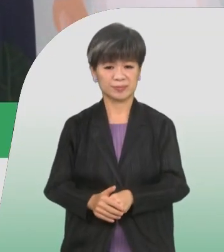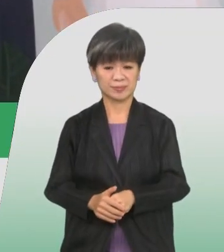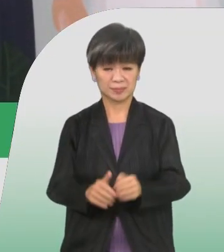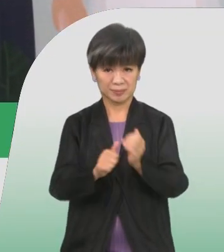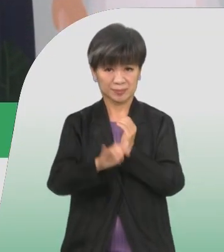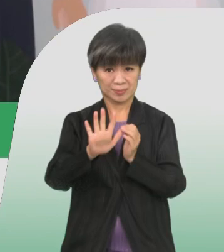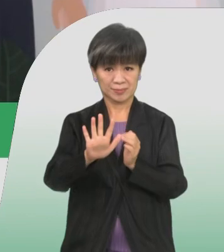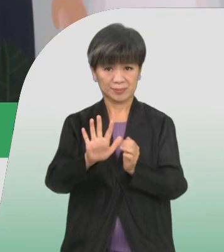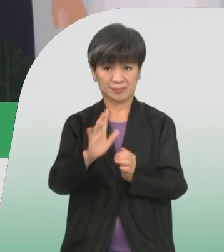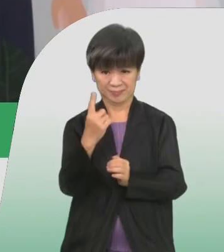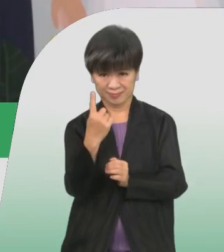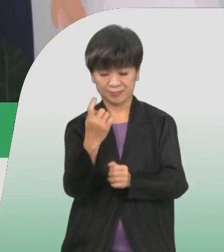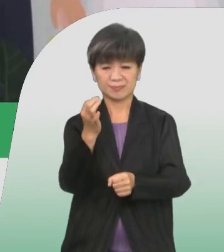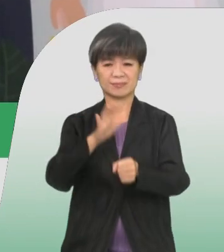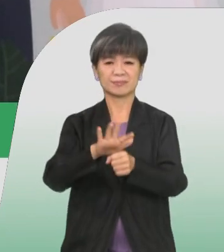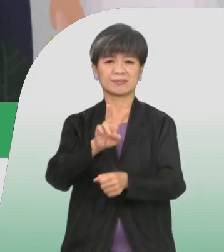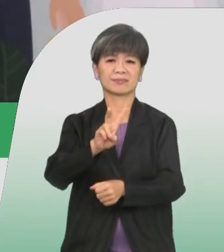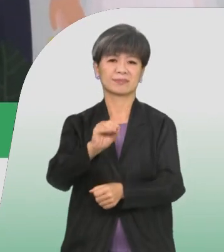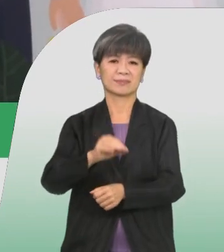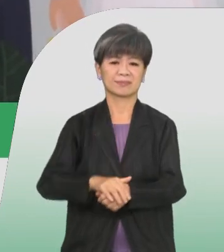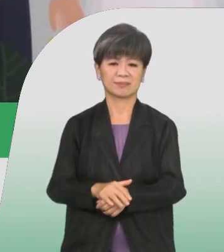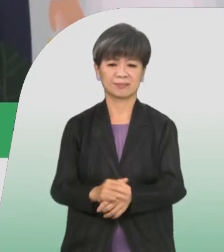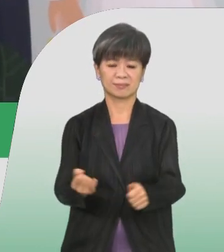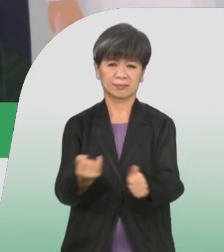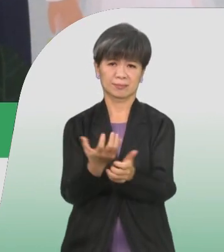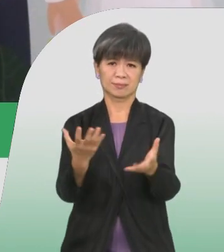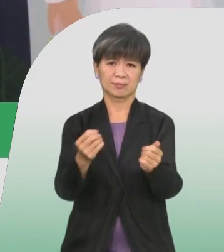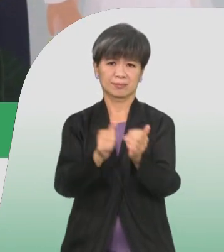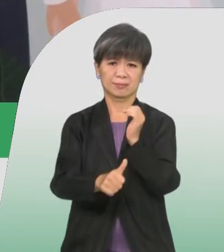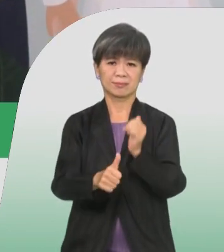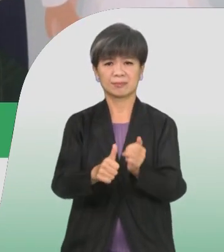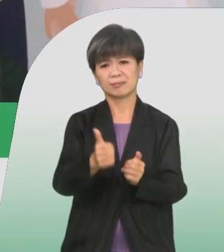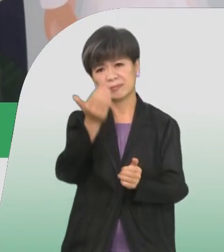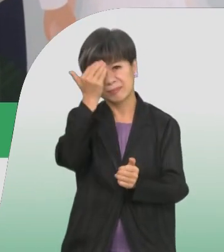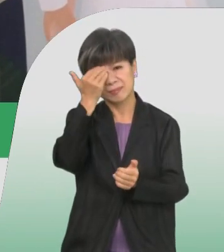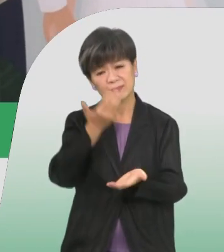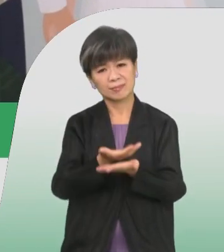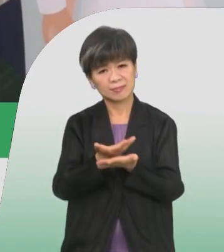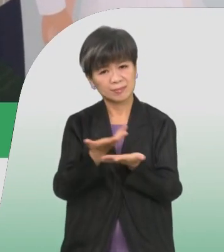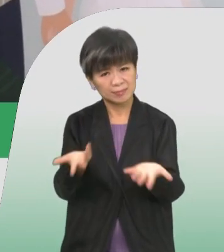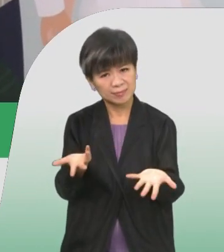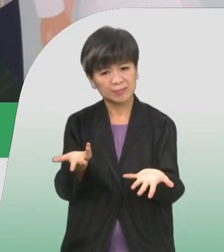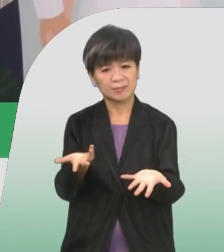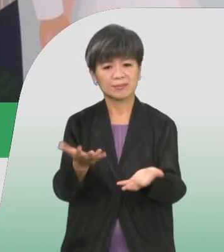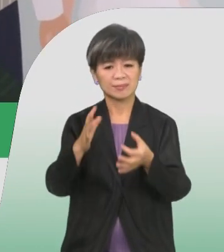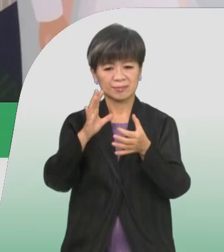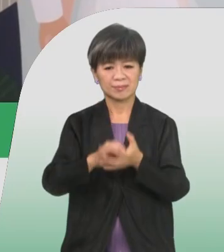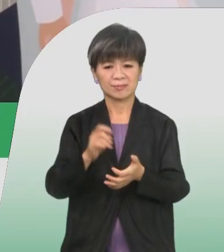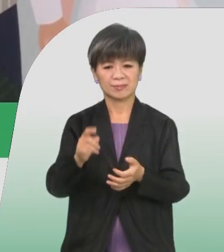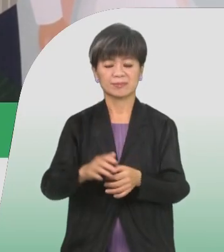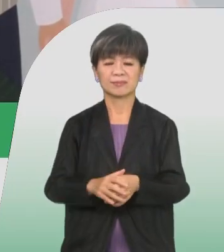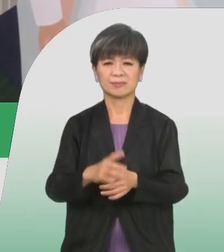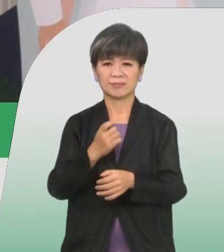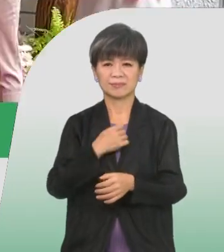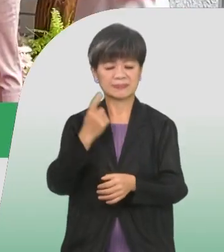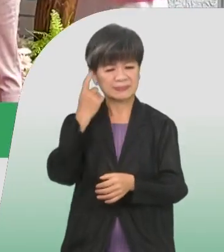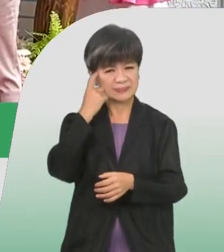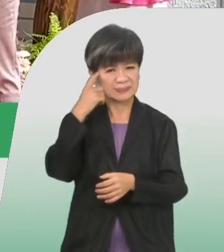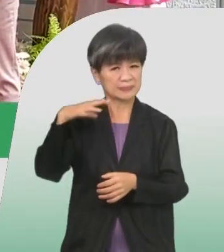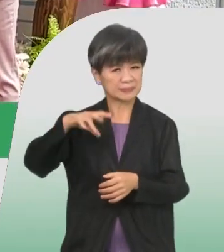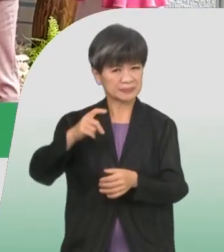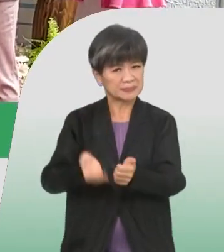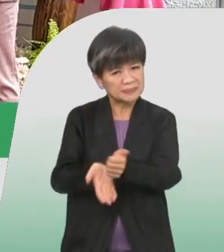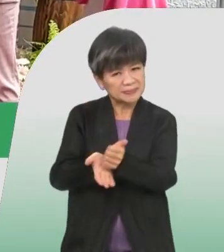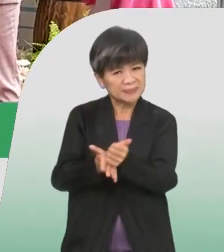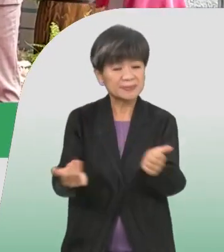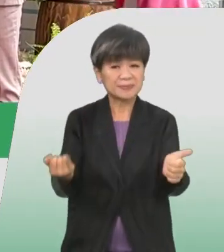助20000块。啊，你没有结婚怎么多生，对不对？所以我们要从头溯源来做起，